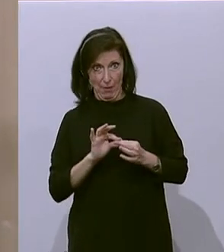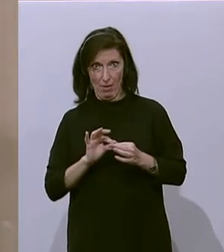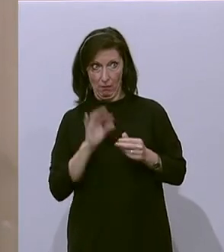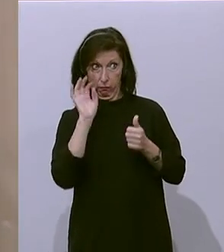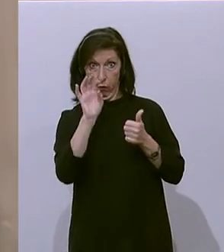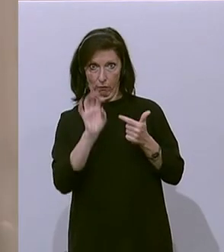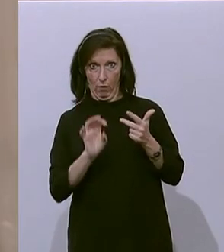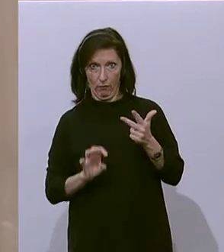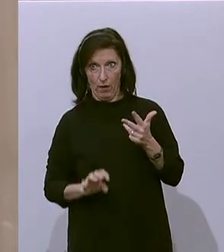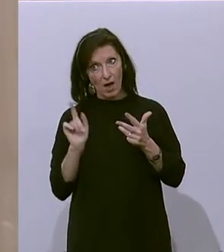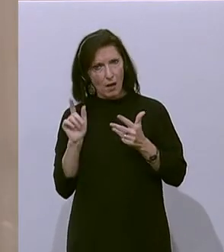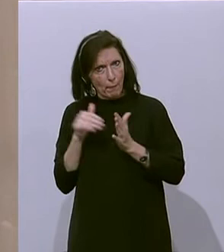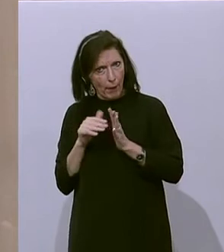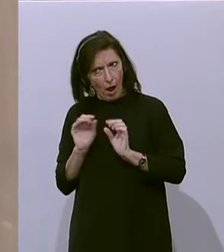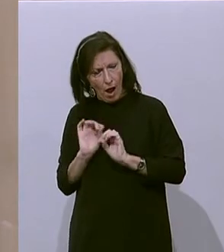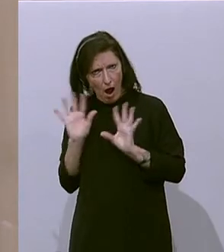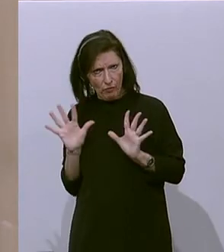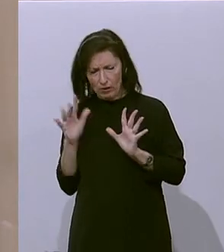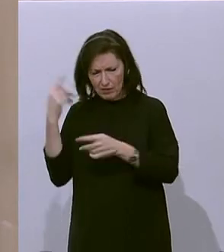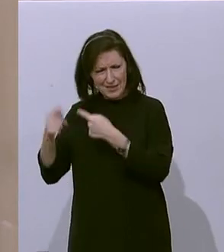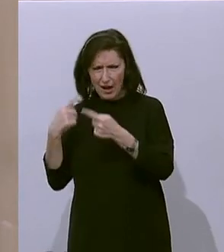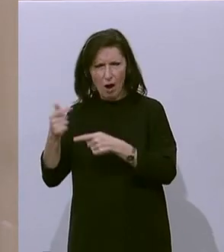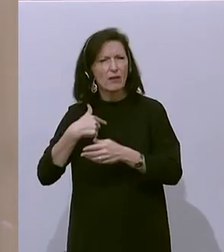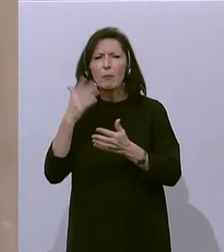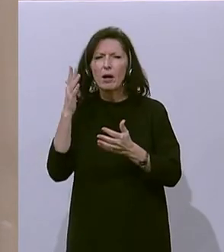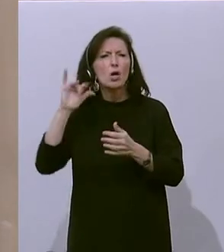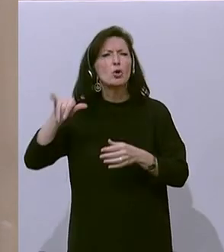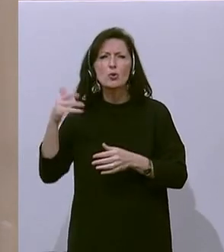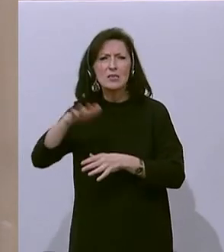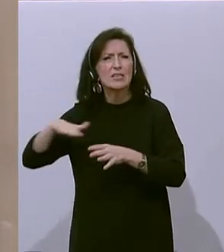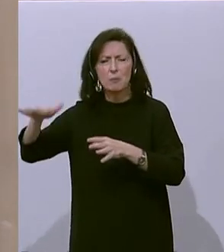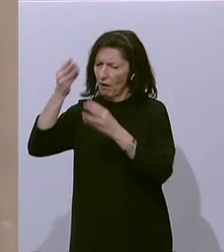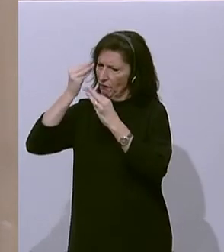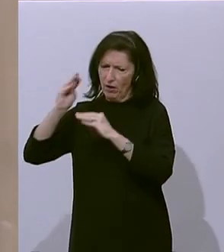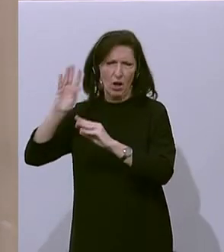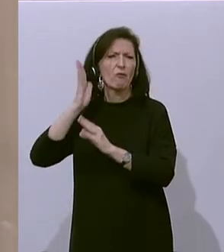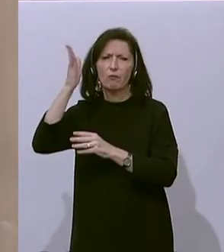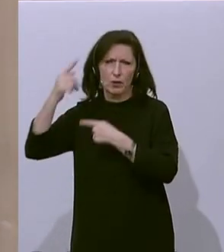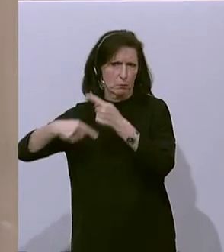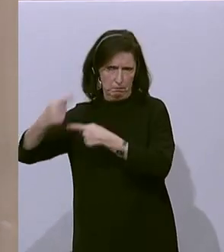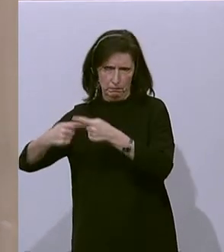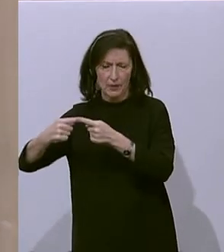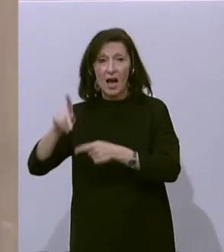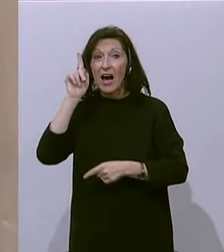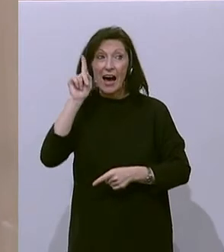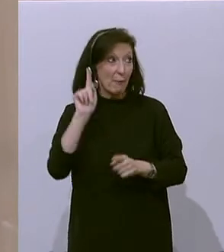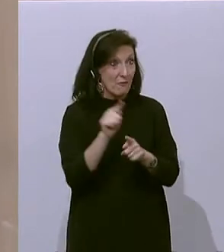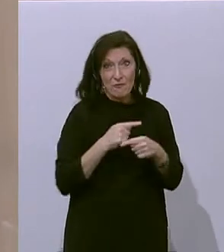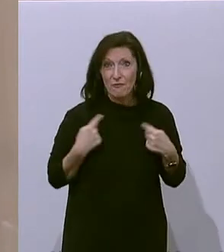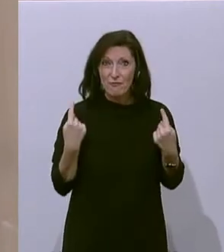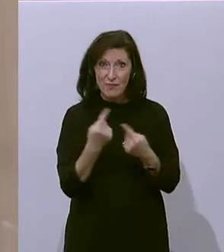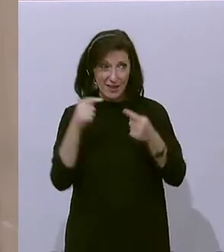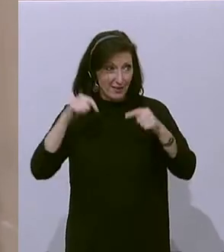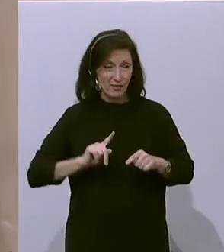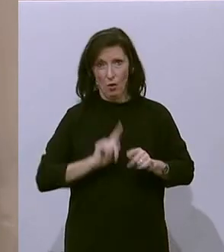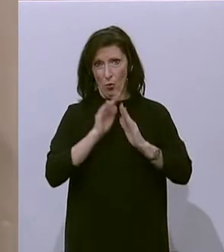werden. Das läuft und das ist gut so und da habe ich vollstes Vertrauen in die Justiz, dass das gut funktioniert. Aber es ist unsere Aufgabe hier im